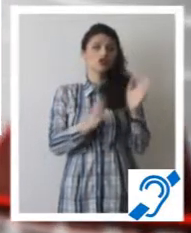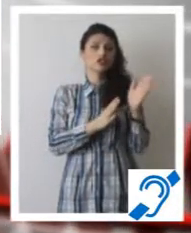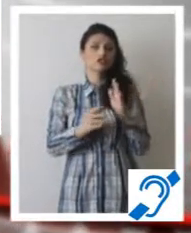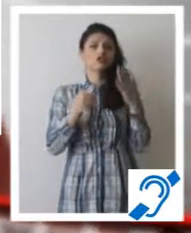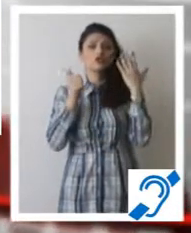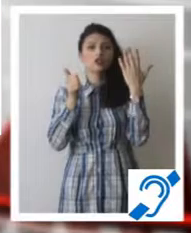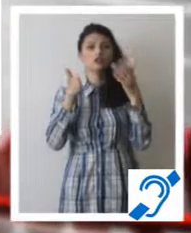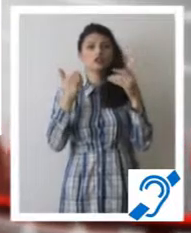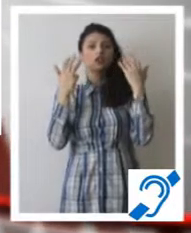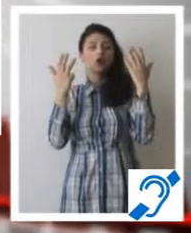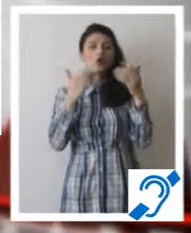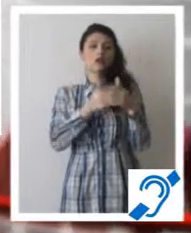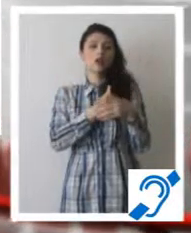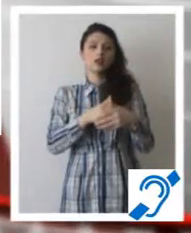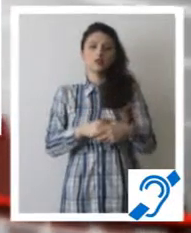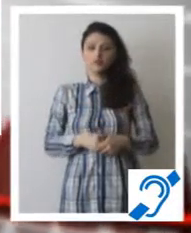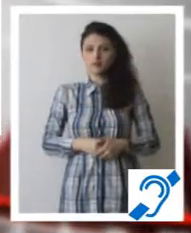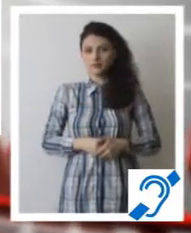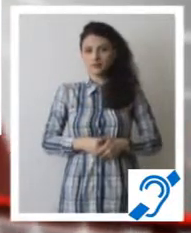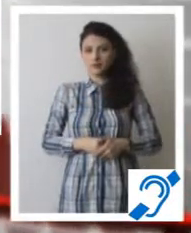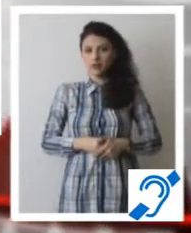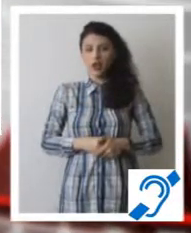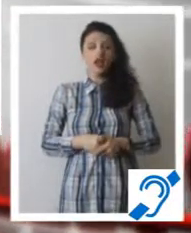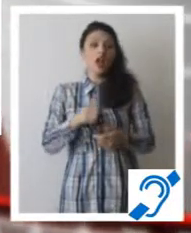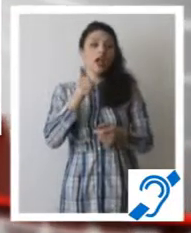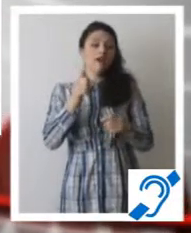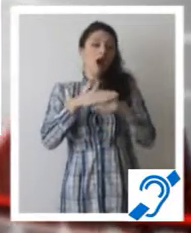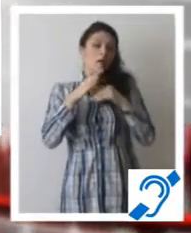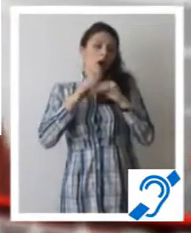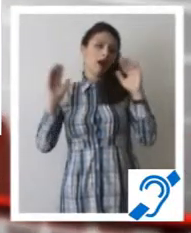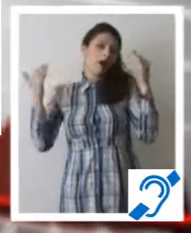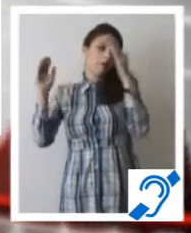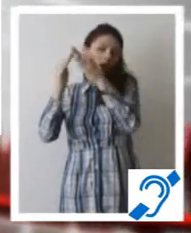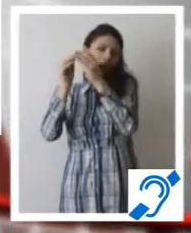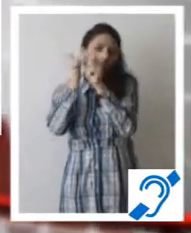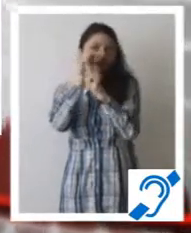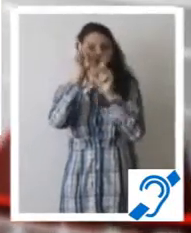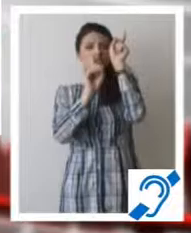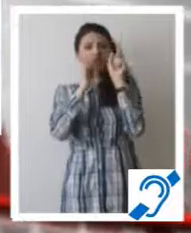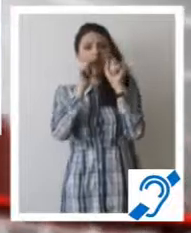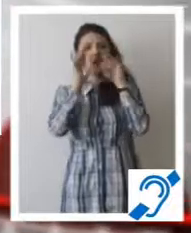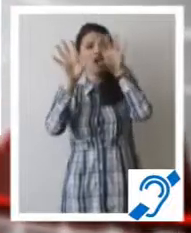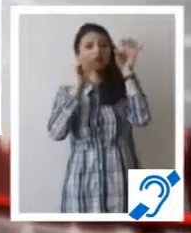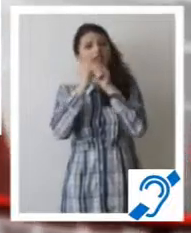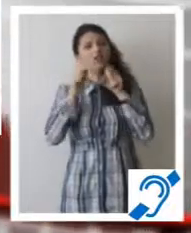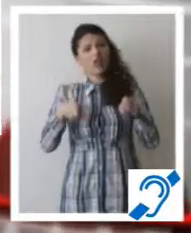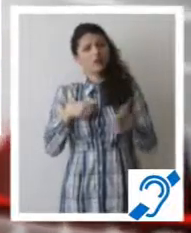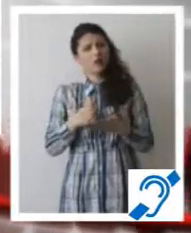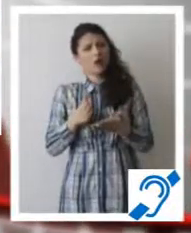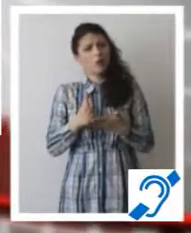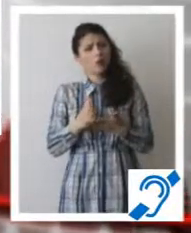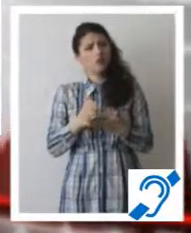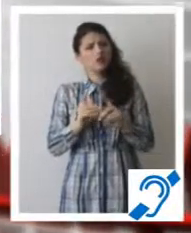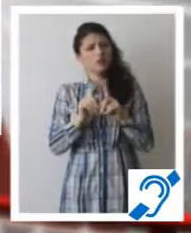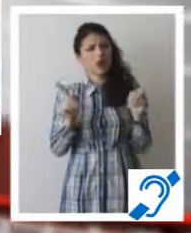între 6 și 9 grade Celsius, iar în zonele joase de relief, cel puțin pe alocuri, ceața va fi prezentă